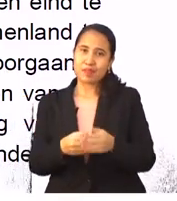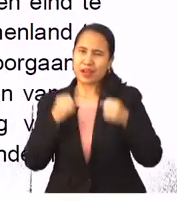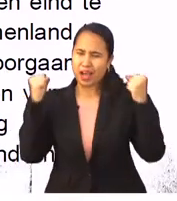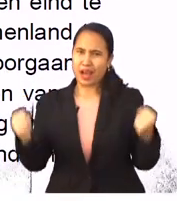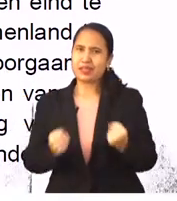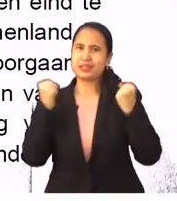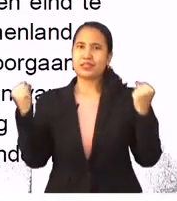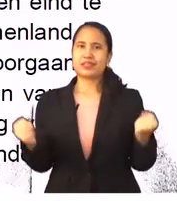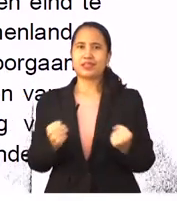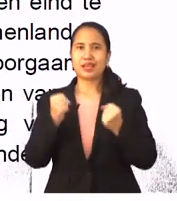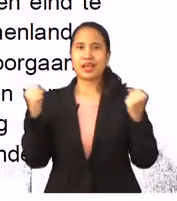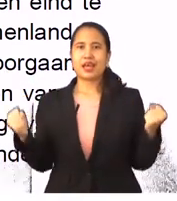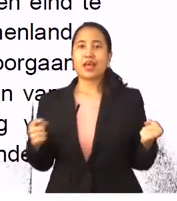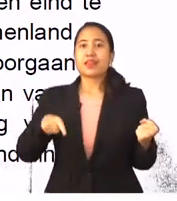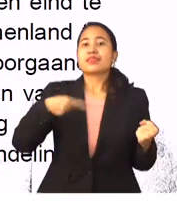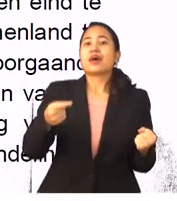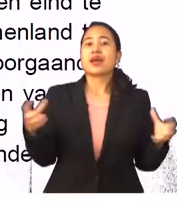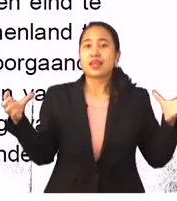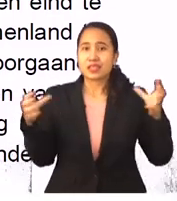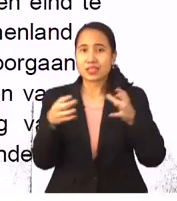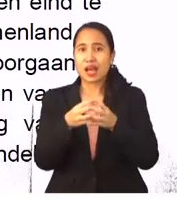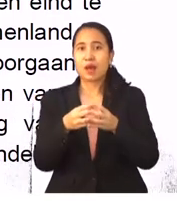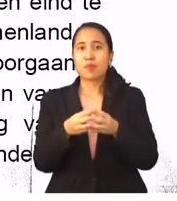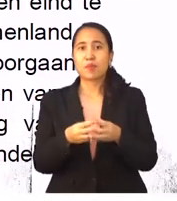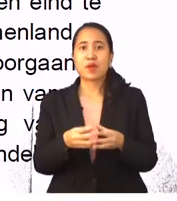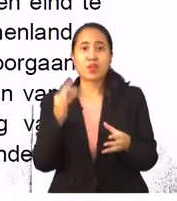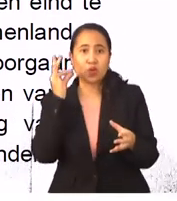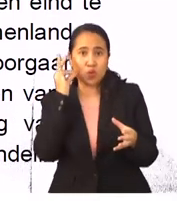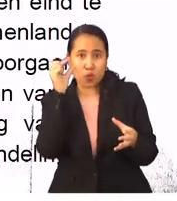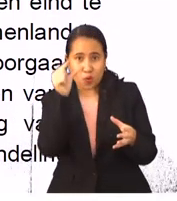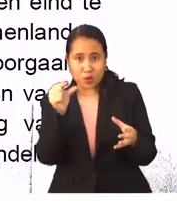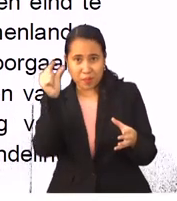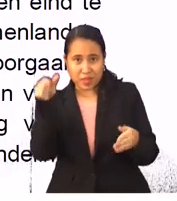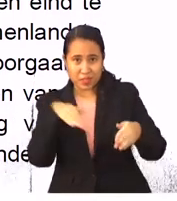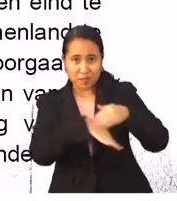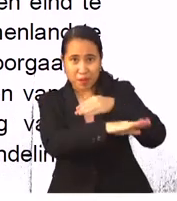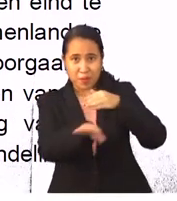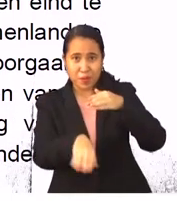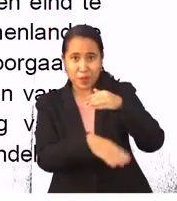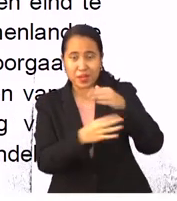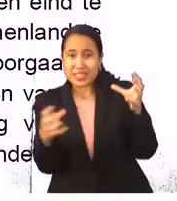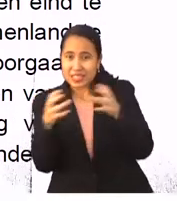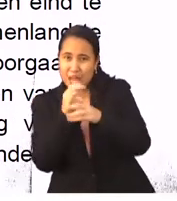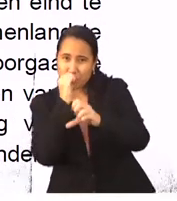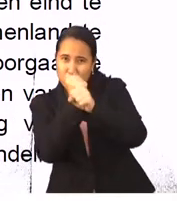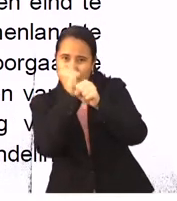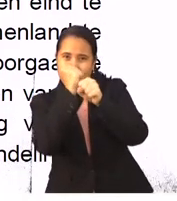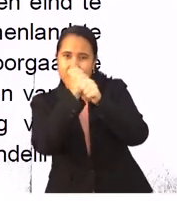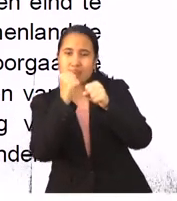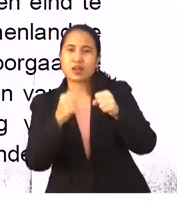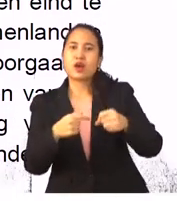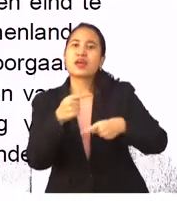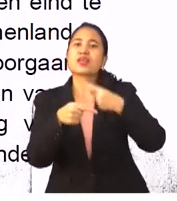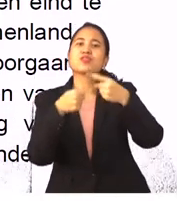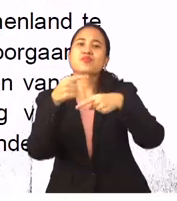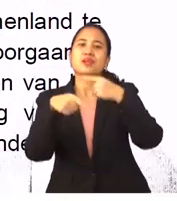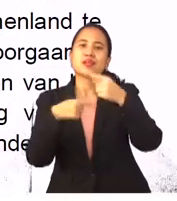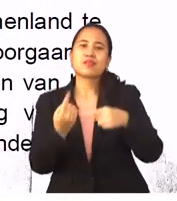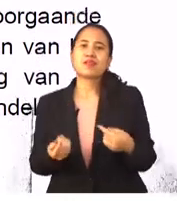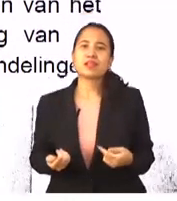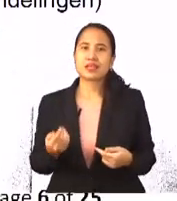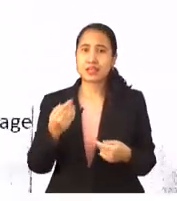om daarna tezamen met de bewoners van het binnenland te werken aan de opbouw en de ontwikkeling van deze